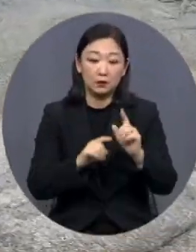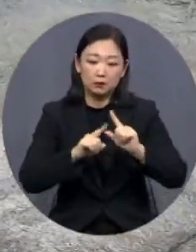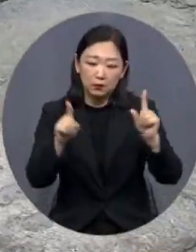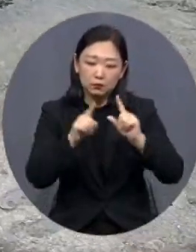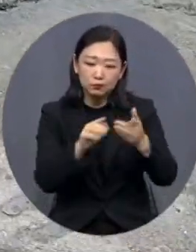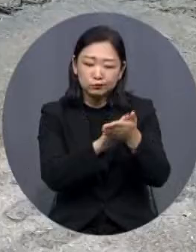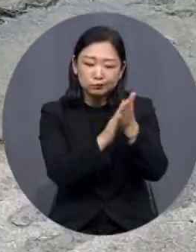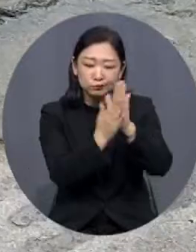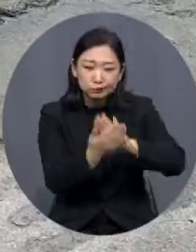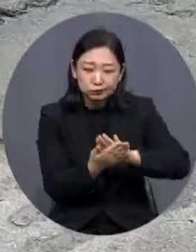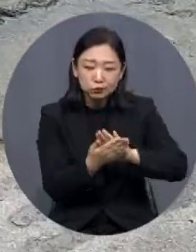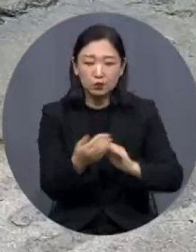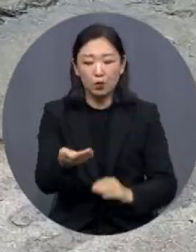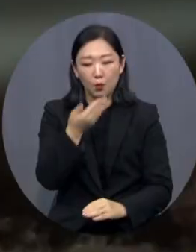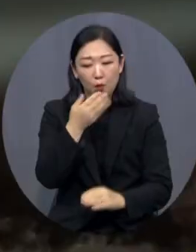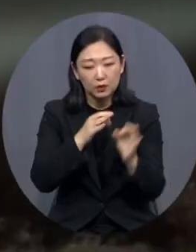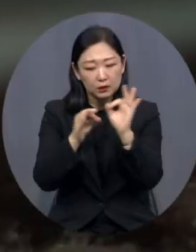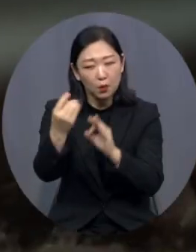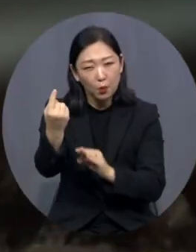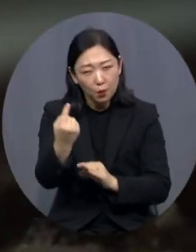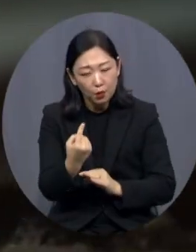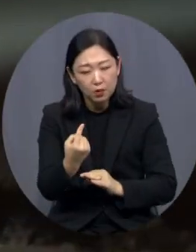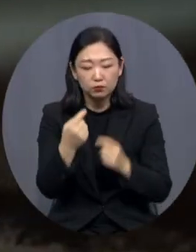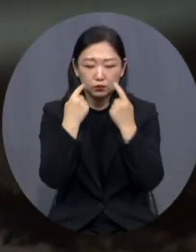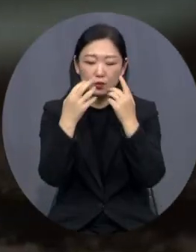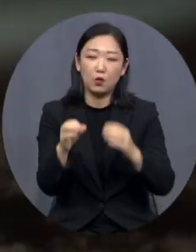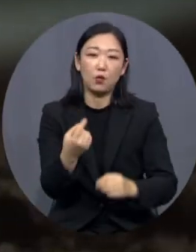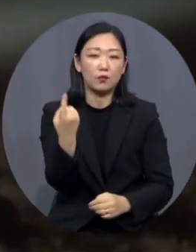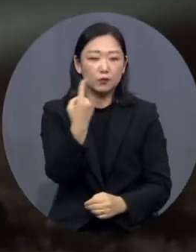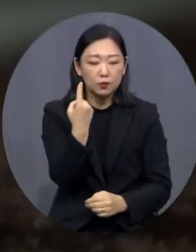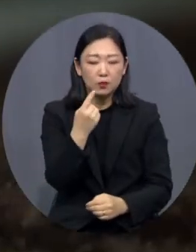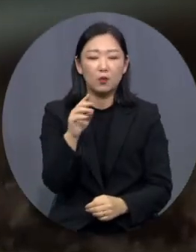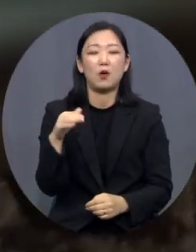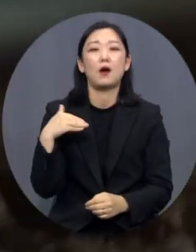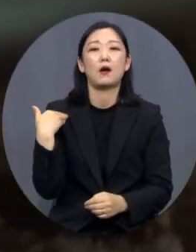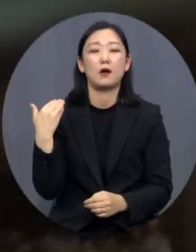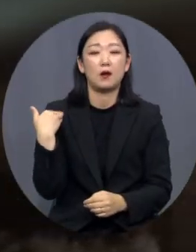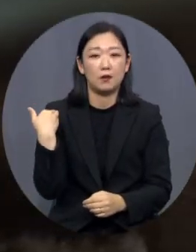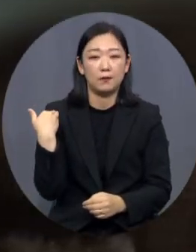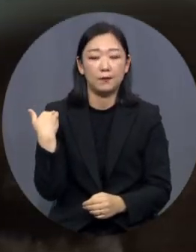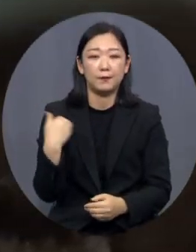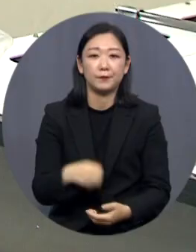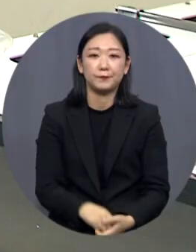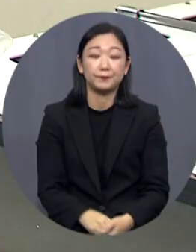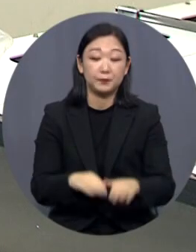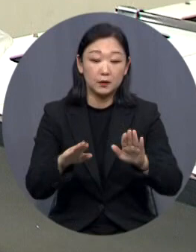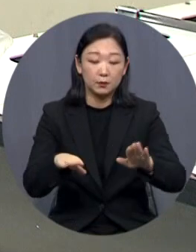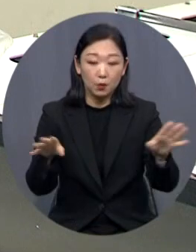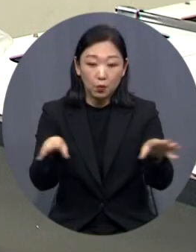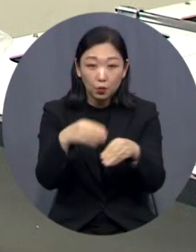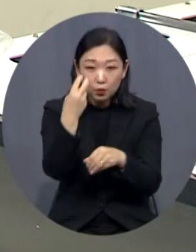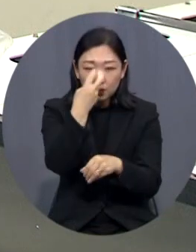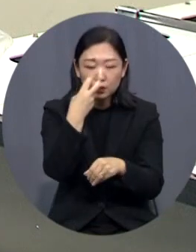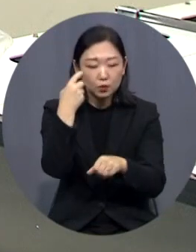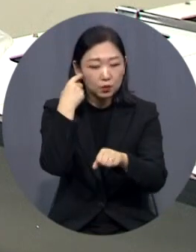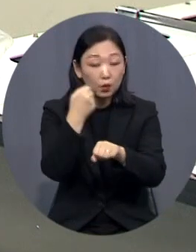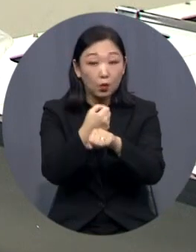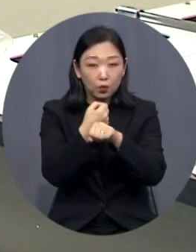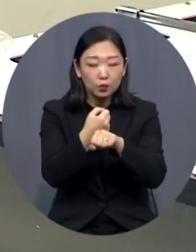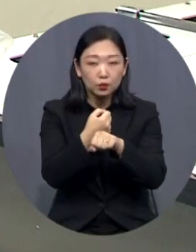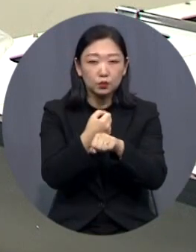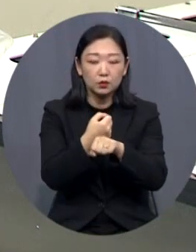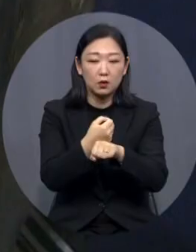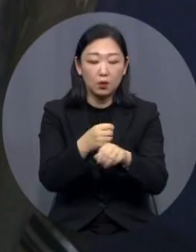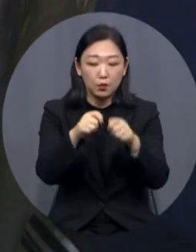영향으로 먹이를 찾아왔을 수도 있지만 정확한 원인을 알 수 없는 상황 이번 공동연구로 보다 구체적인